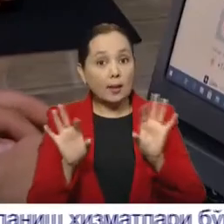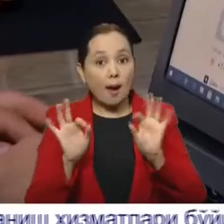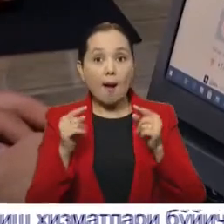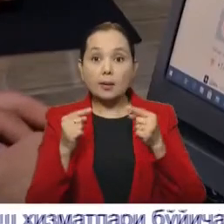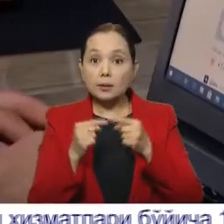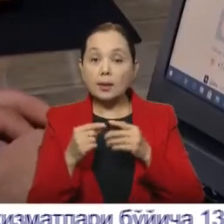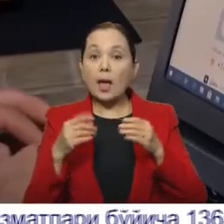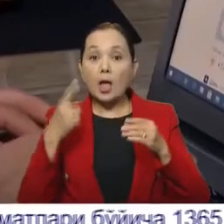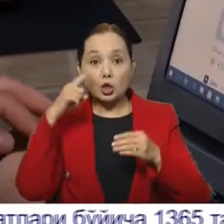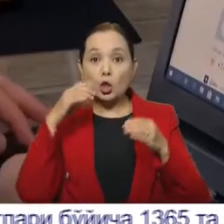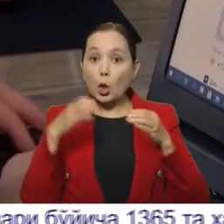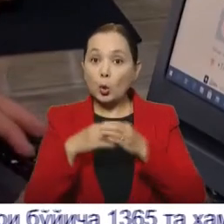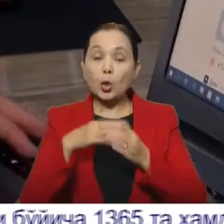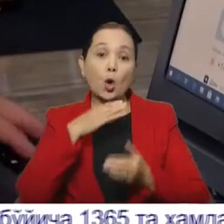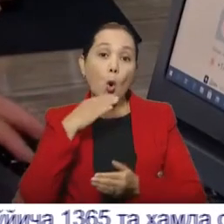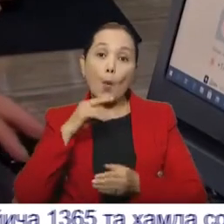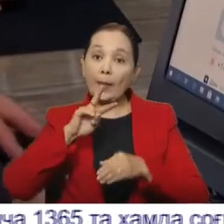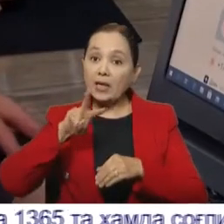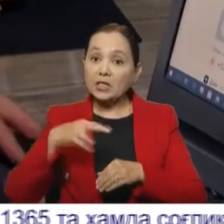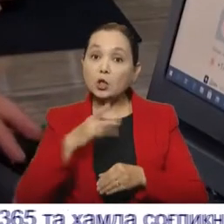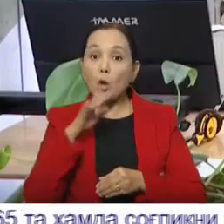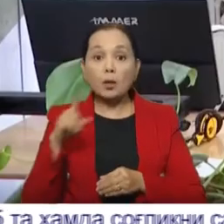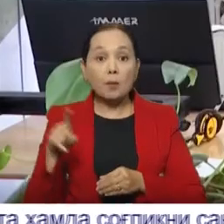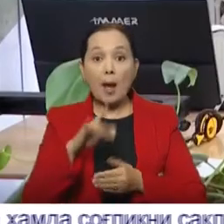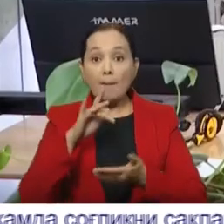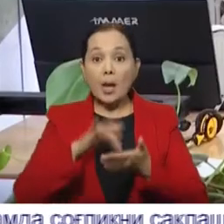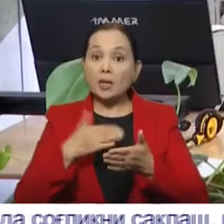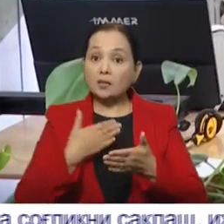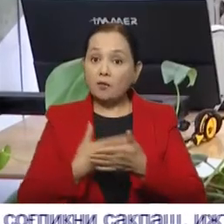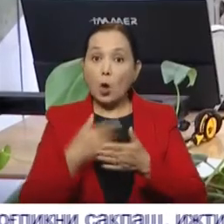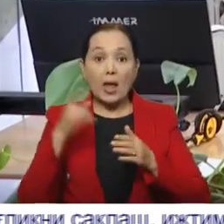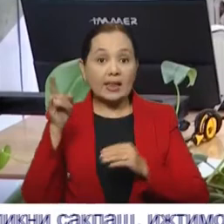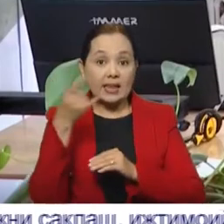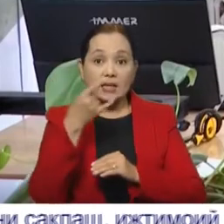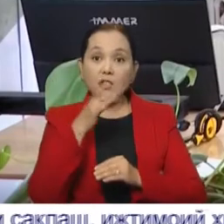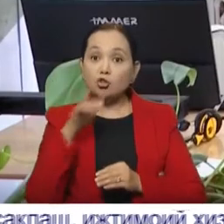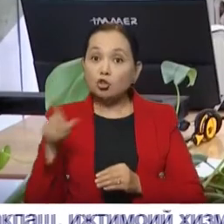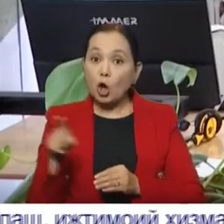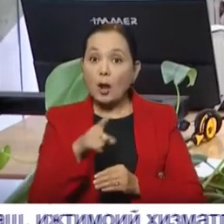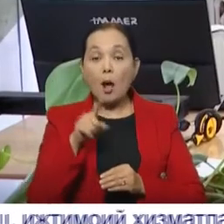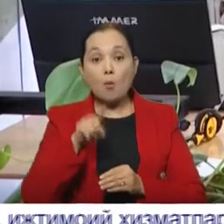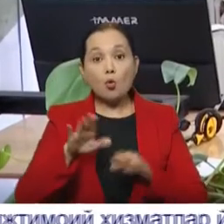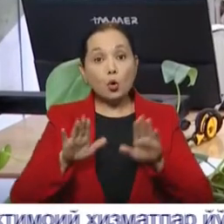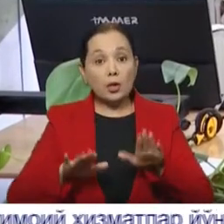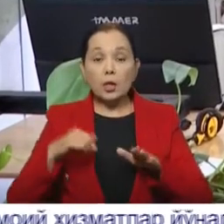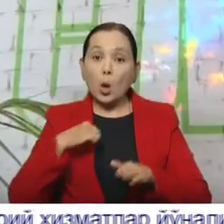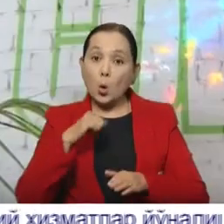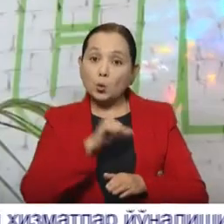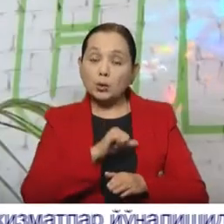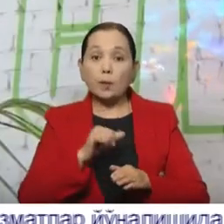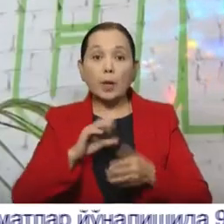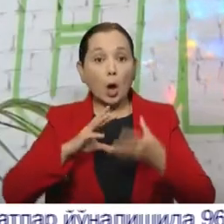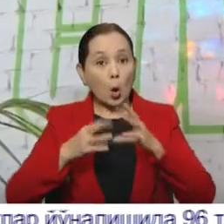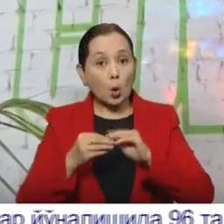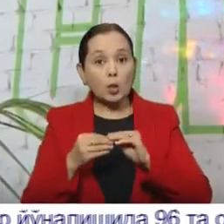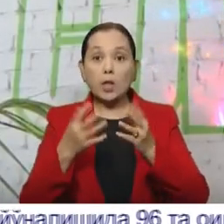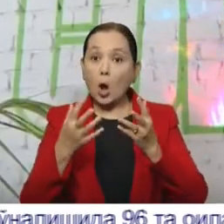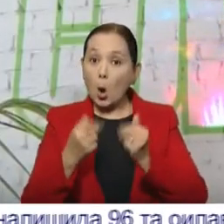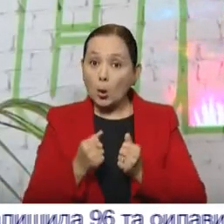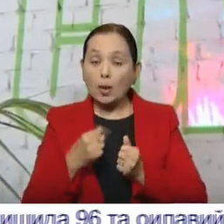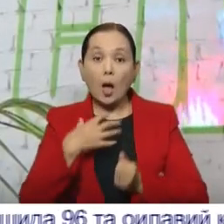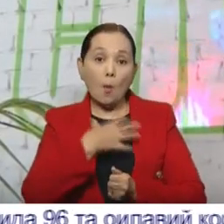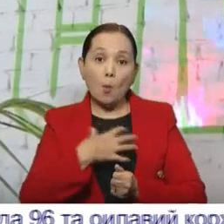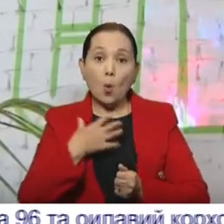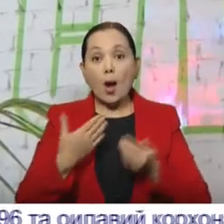ijodiy guruhimiz bilan ko'pi bilan 2 soat mobaynida markaz faoliyatini tasvirga olish jarayonida bu yerdan o'zimizga xulosalar oldik.